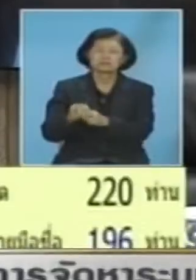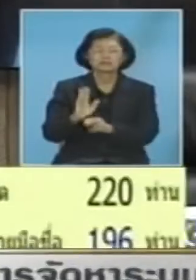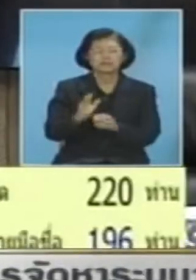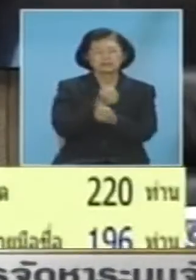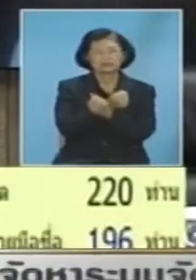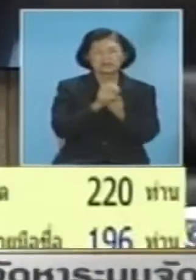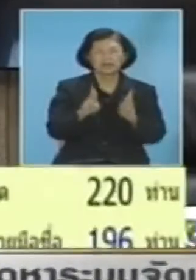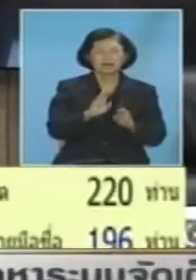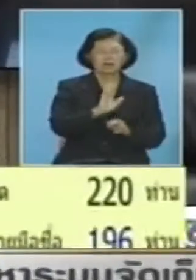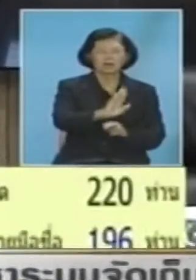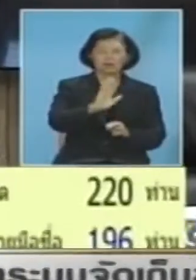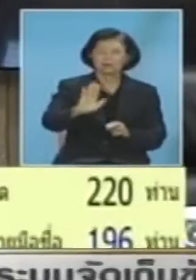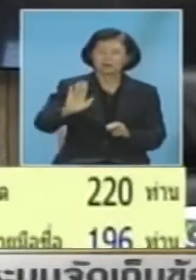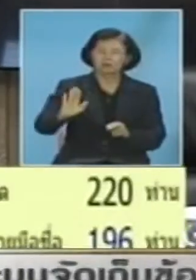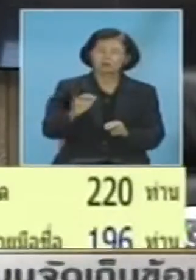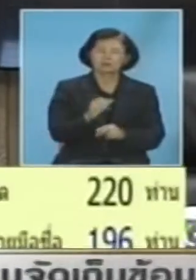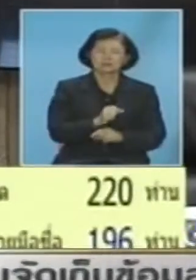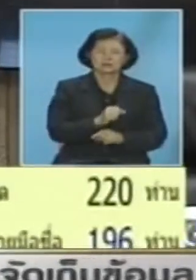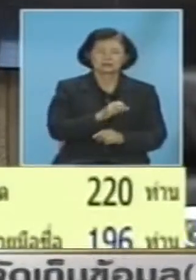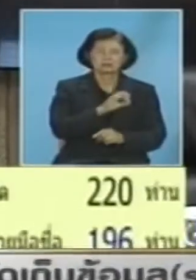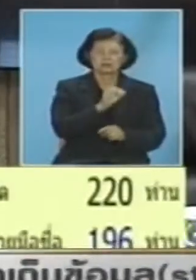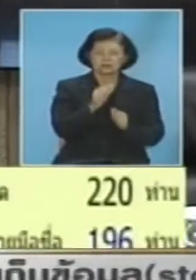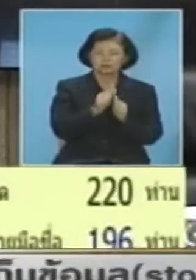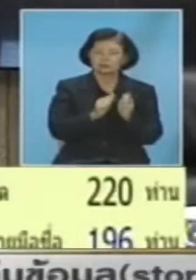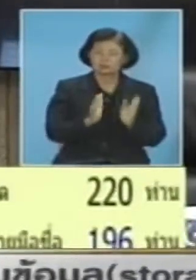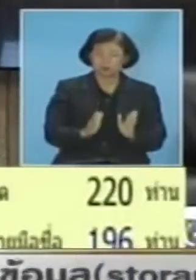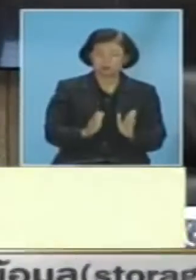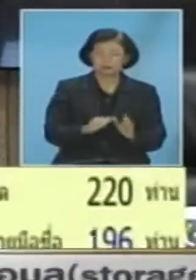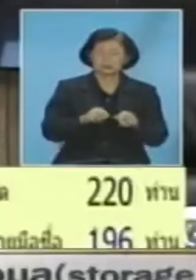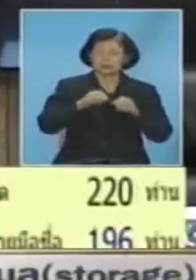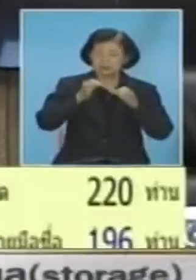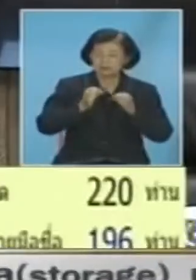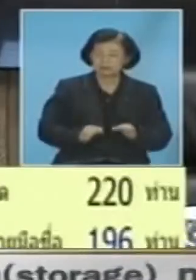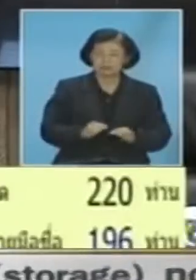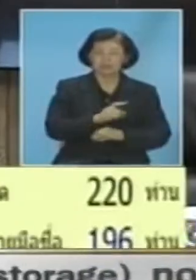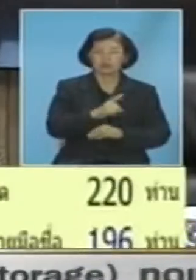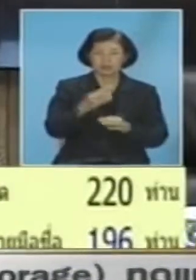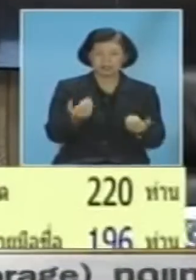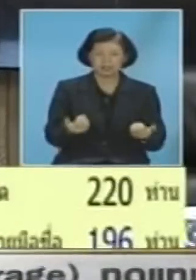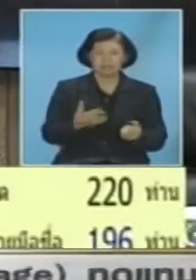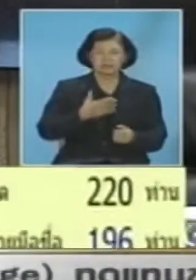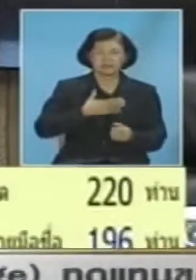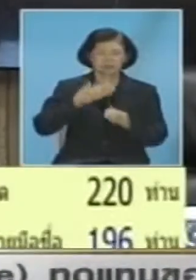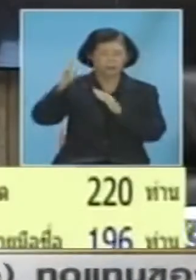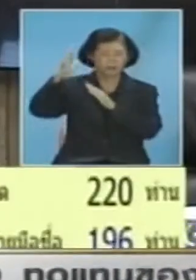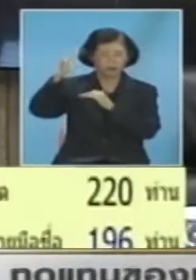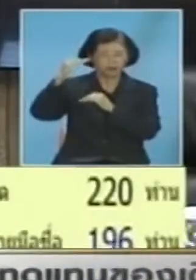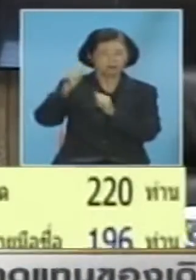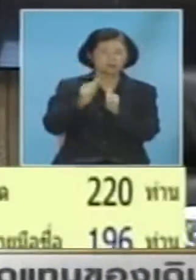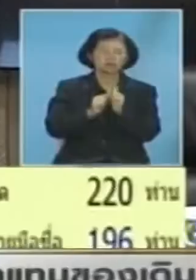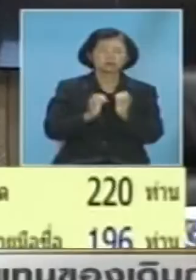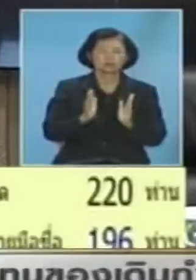ระของสมาชิกแต่ละท่านในการตัดสินใจที่สำคัญครั้งนี้ค่ะดิฉันเพียงหวังว่าทุกท่